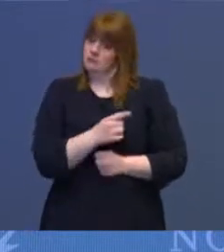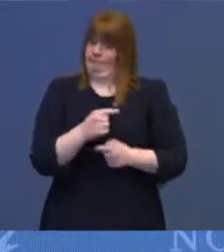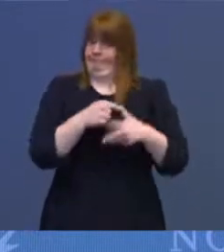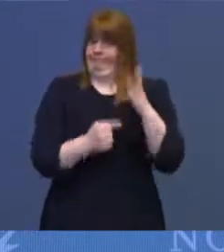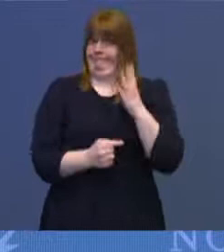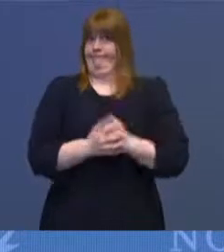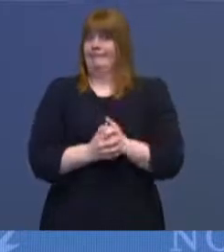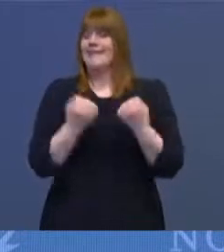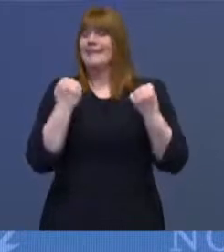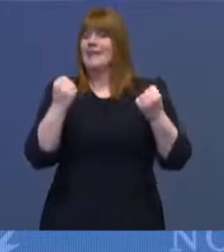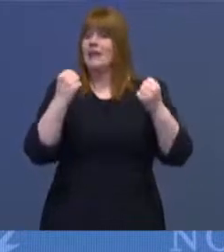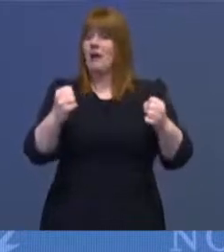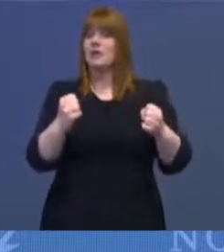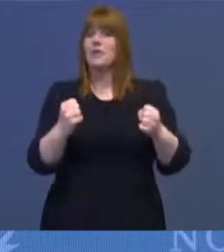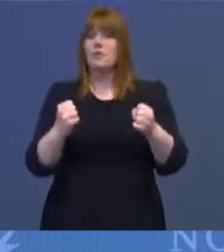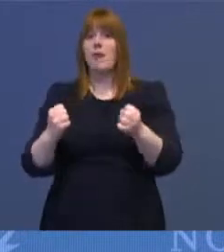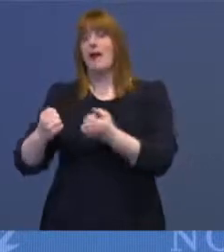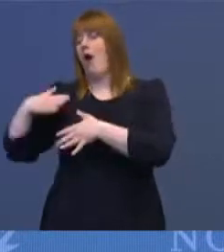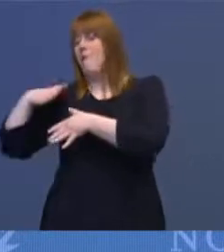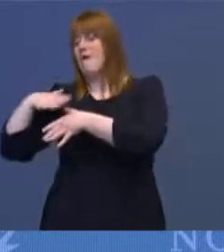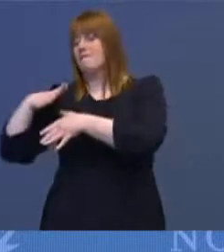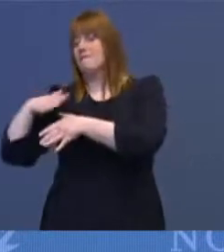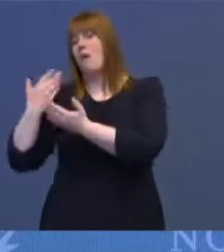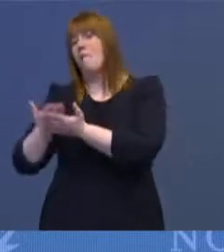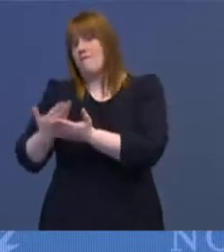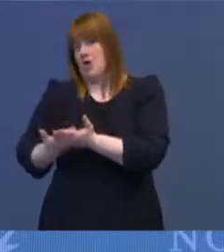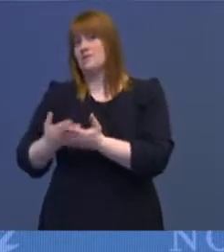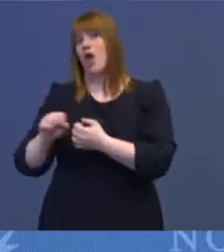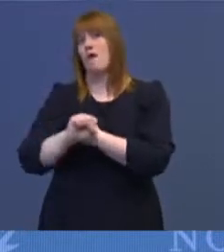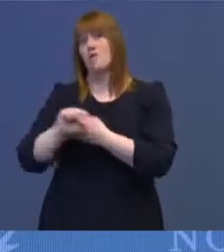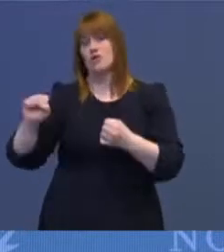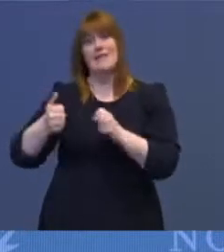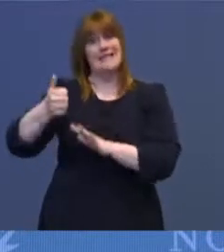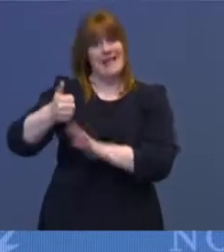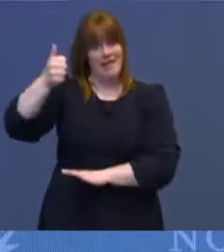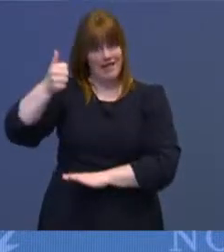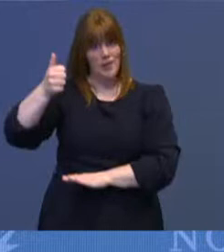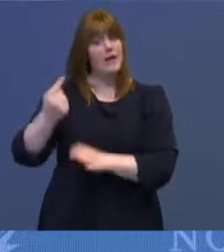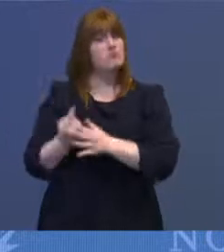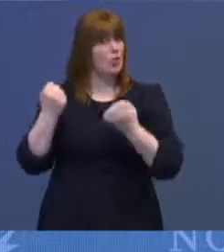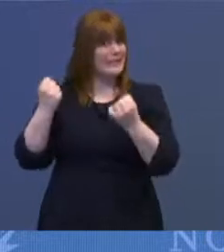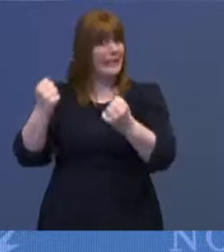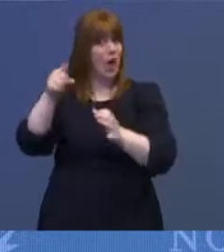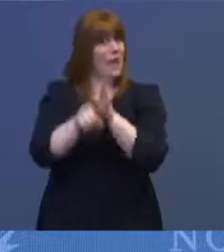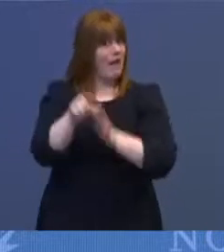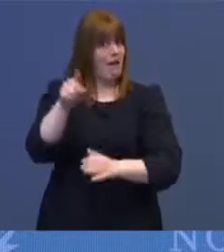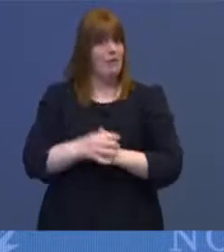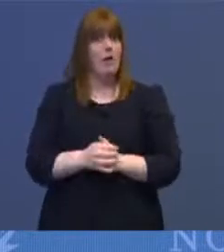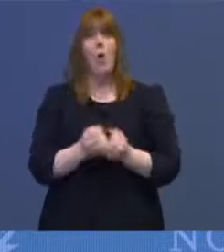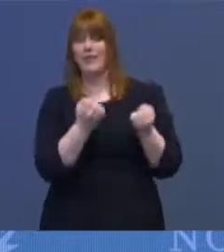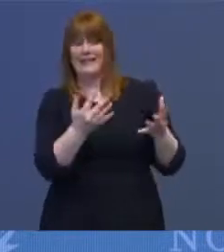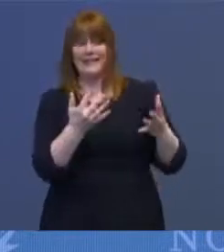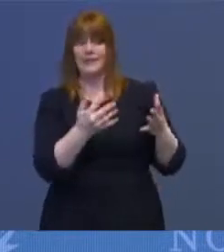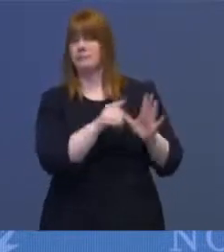tiltak som etter anbefaling fra forsvarssjefen, som det mulig å iverksette nå, og som vil ge umiddelbar effekt.